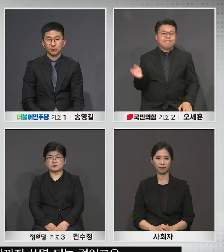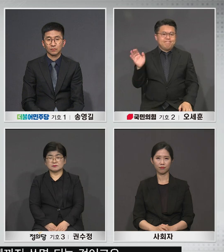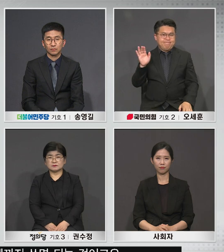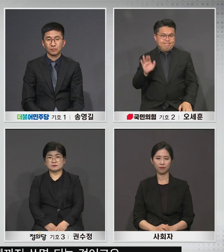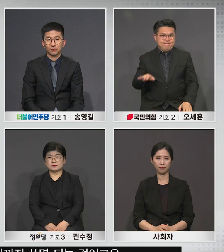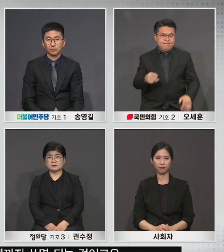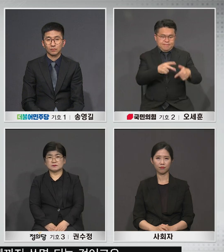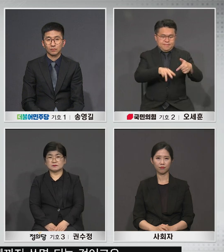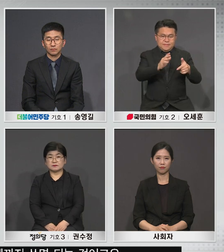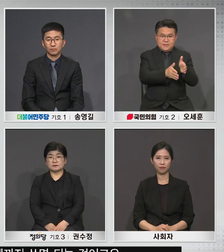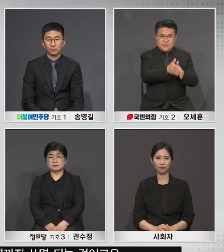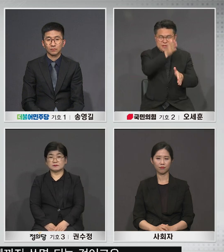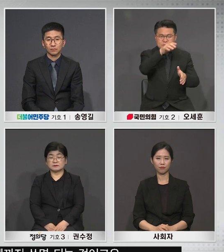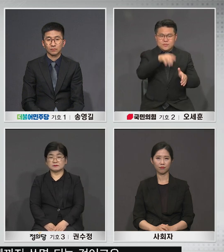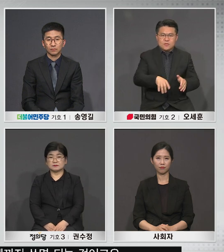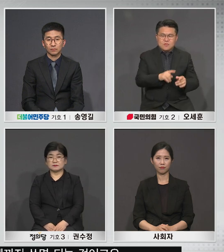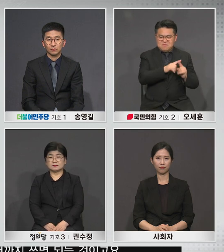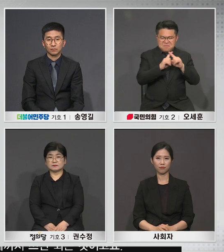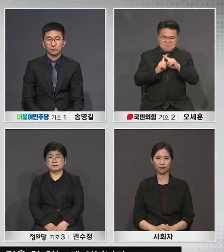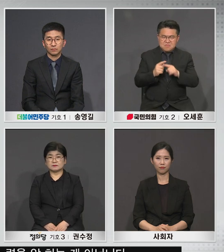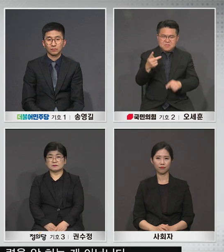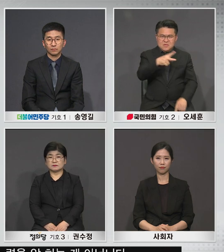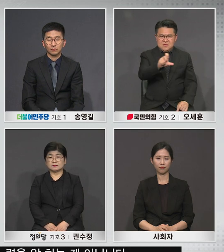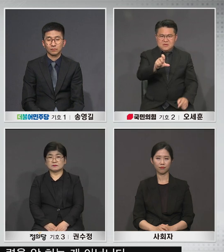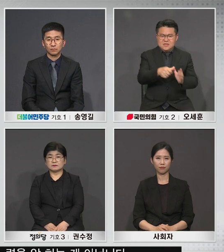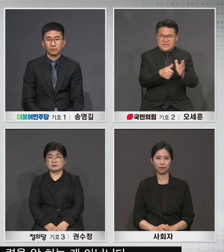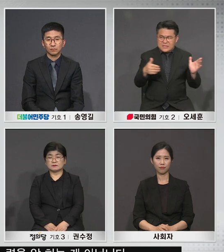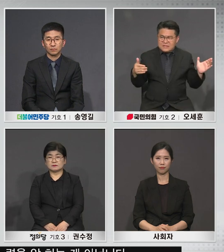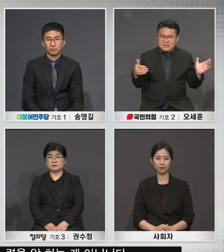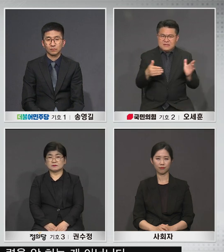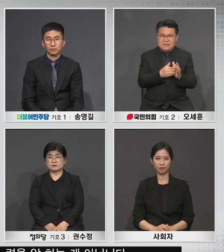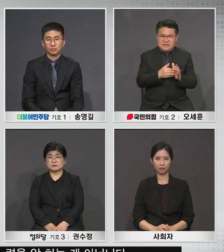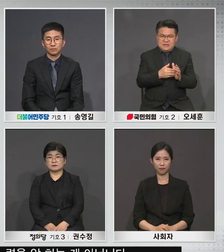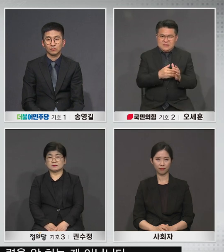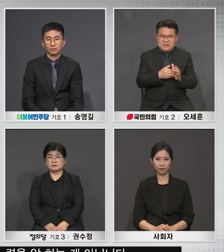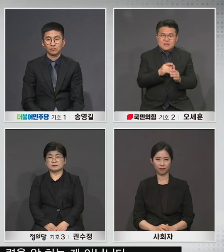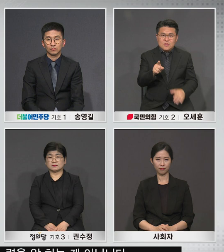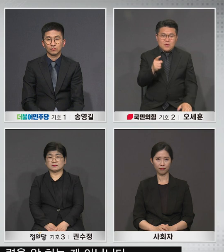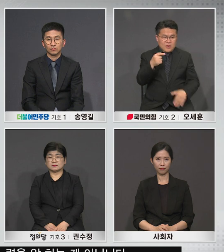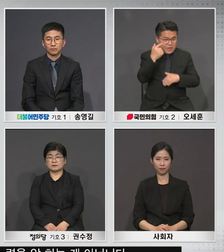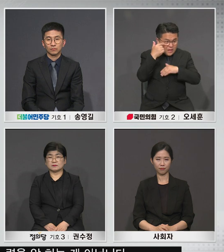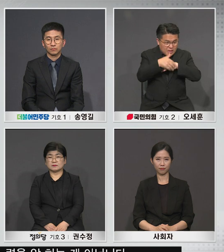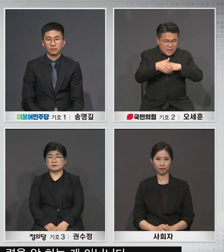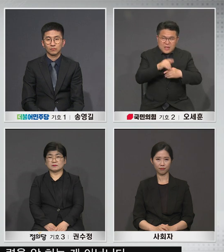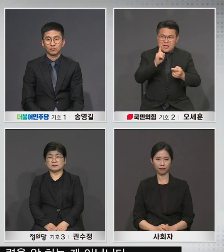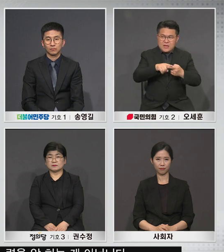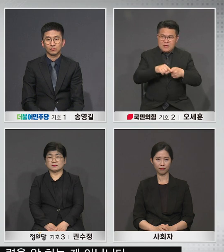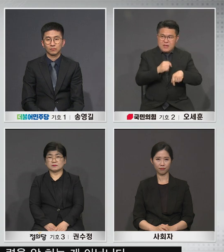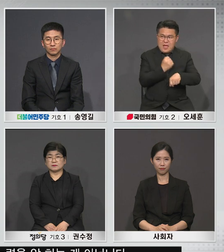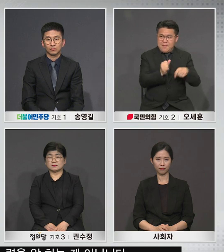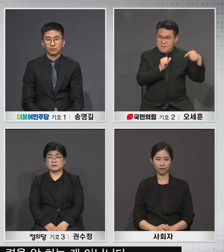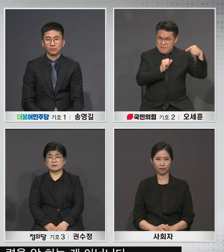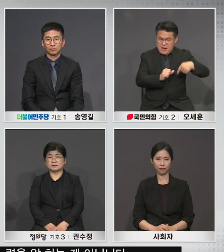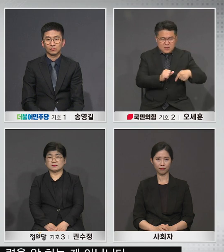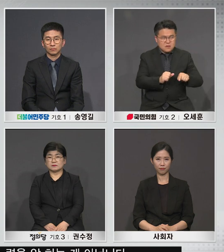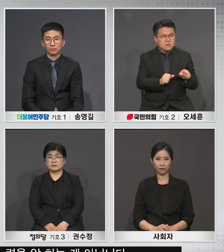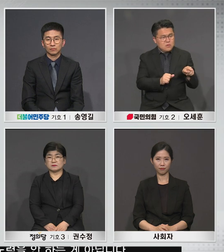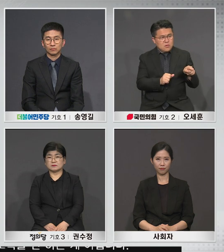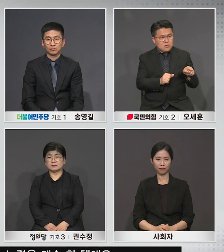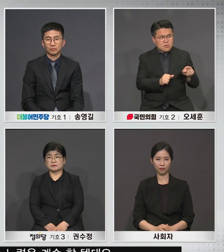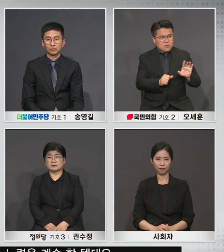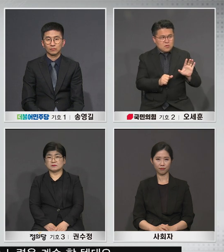인천시에서 일방적으로 2025년까지 당초에 예상이 됐었으니까 그걸 지켜라 하는 것은 상당히